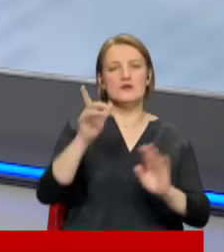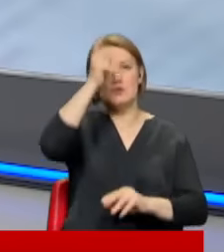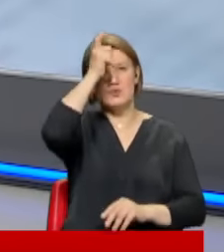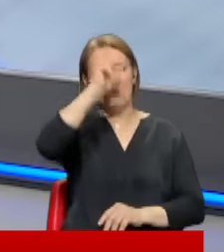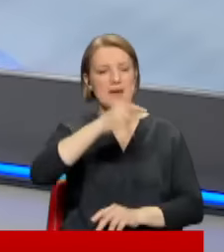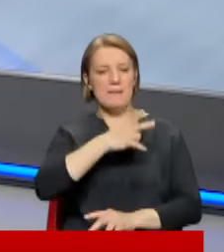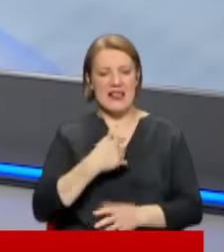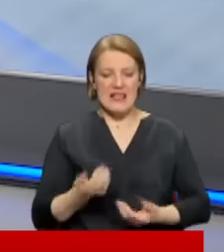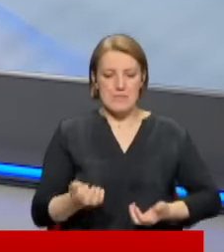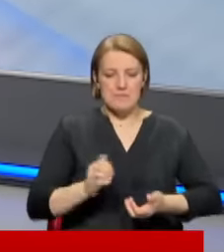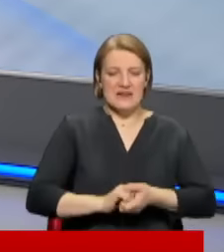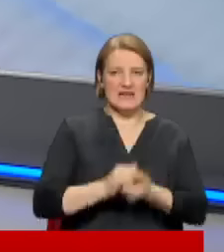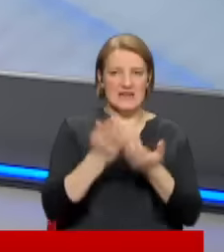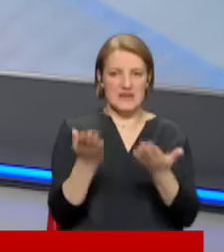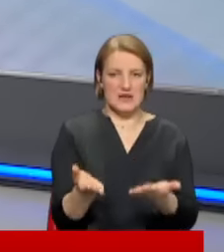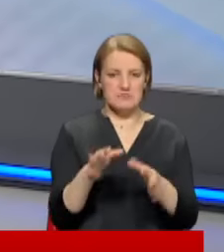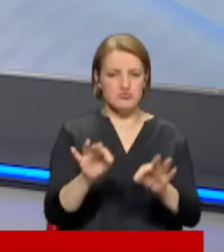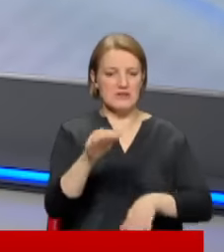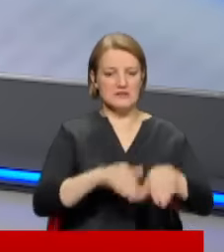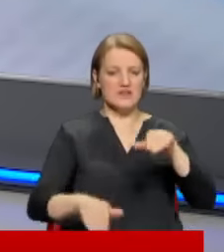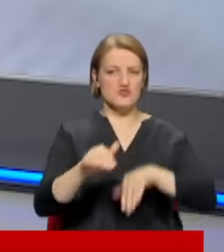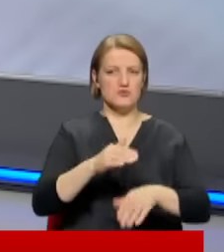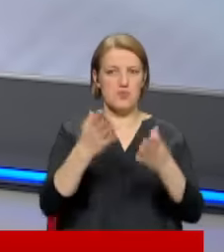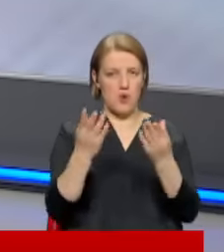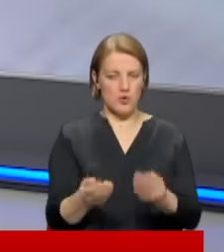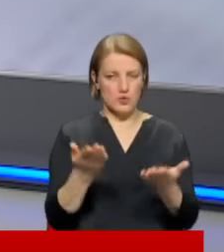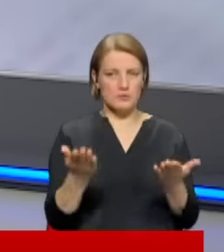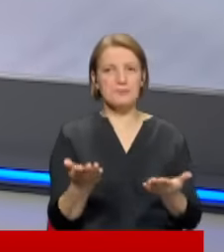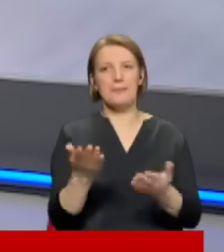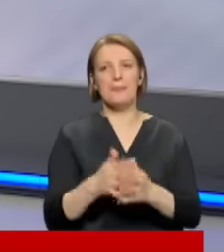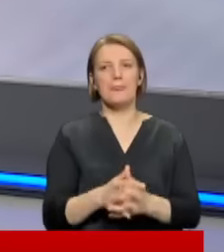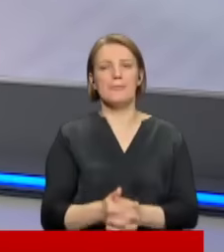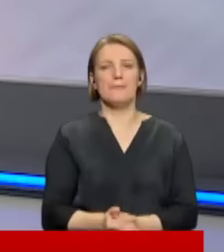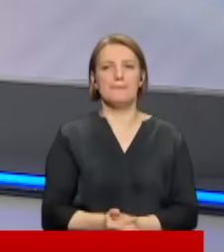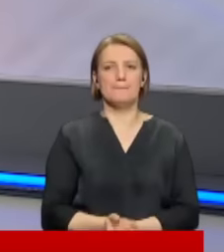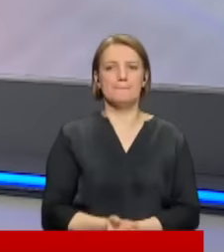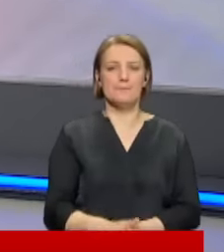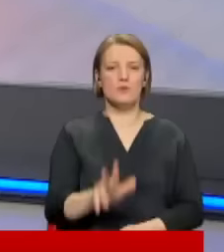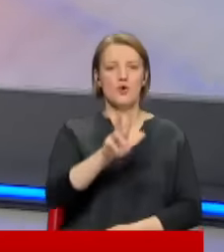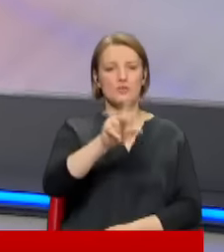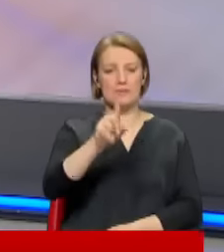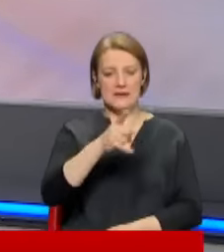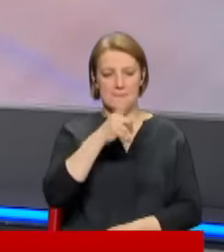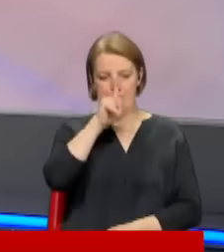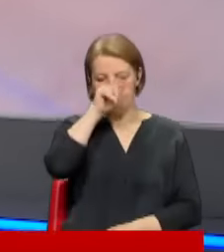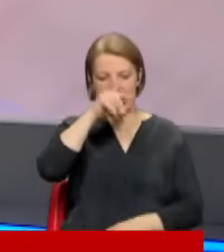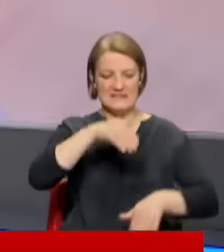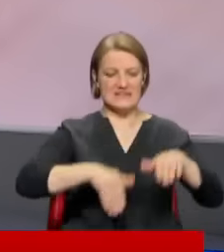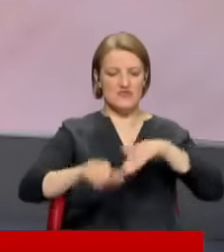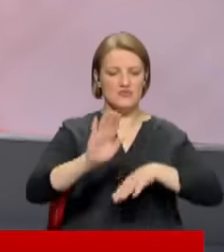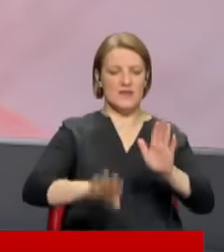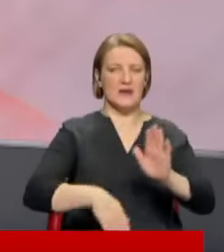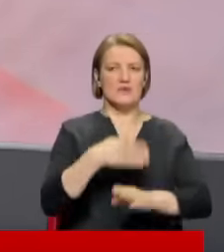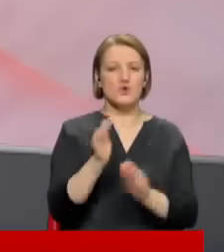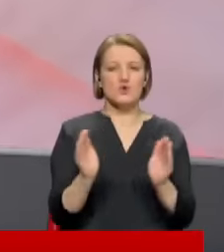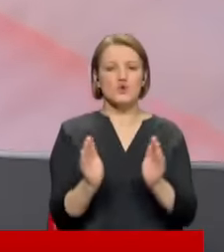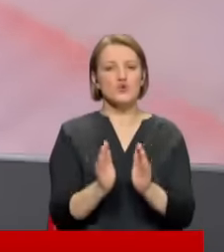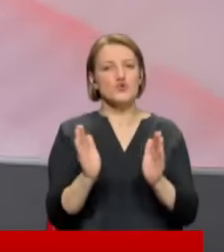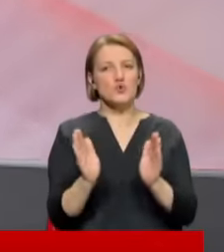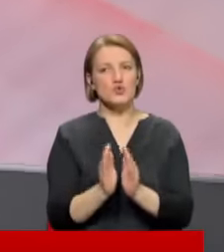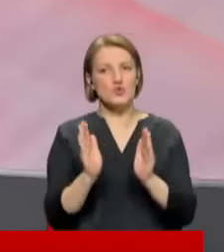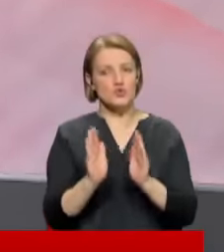Türkiye Belediyeler Birliği'ne, burada da bir seçim gerçekleşmişti. Yani 31 Mart yerel seçimlerinin ardından küçük